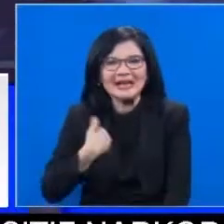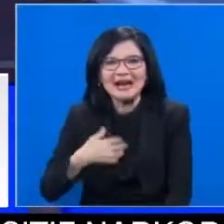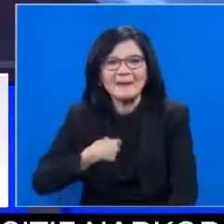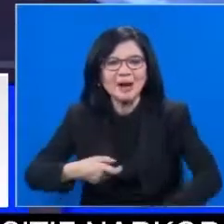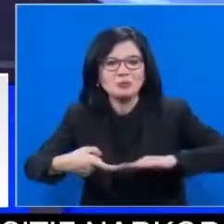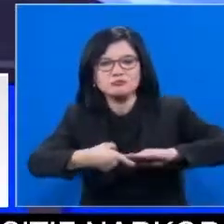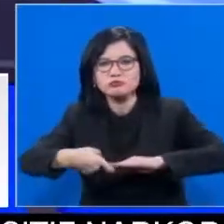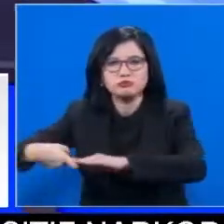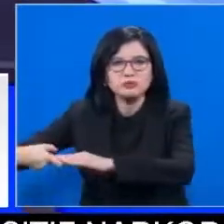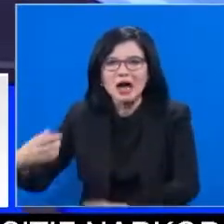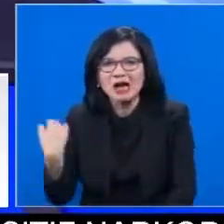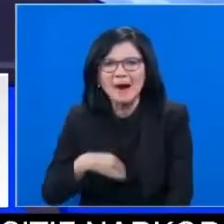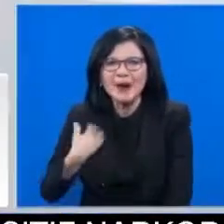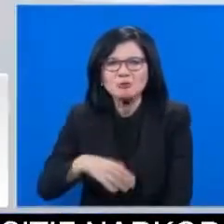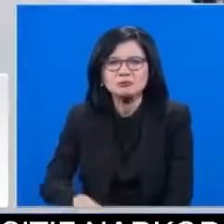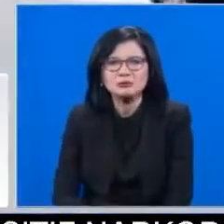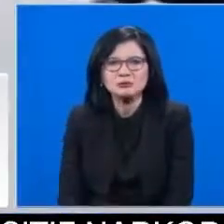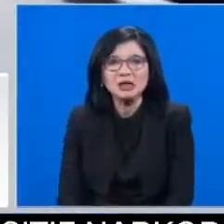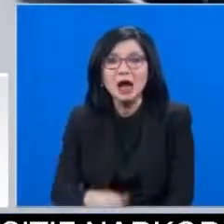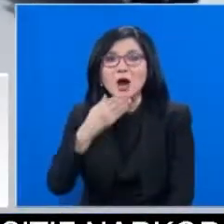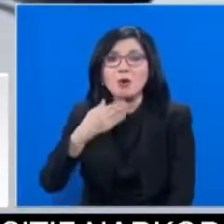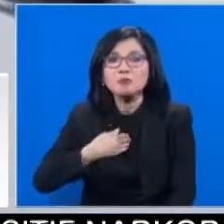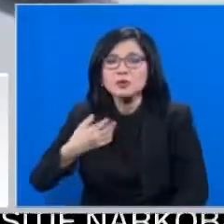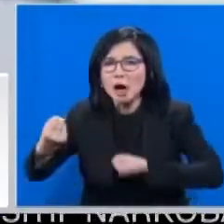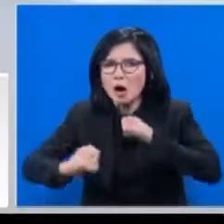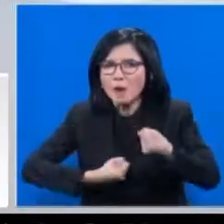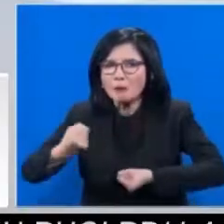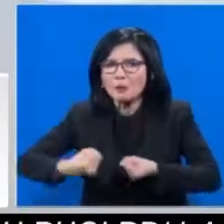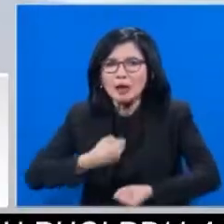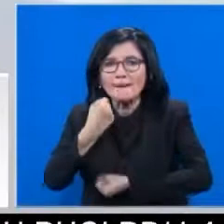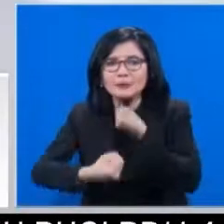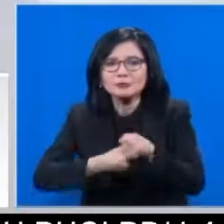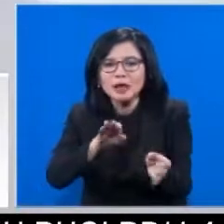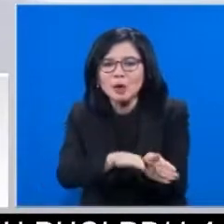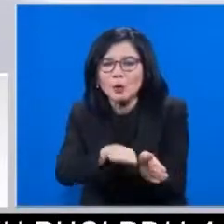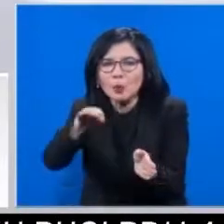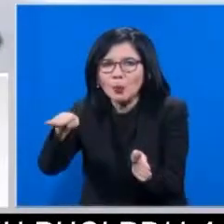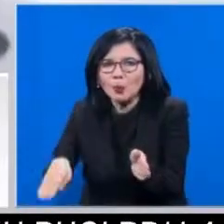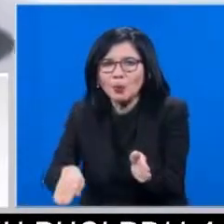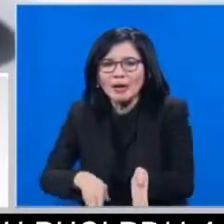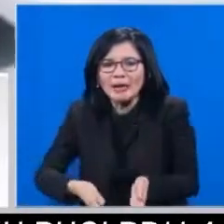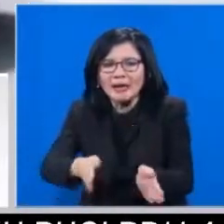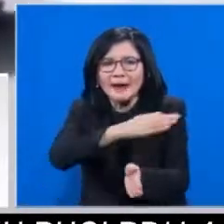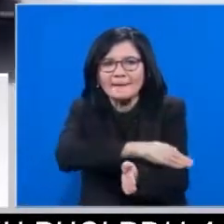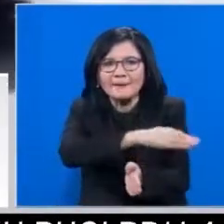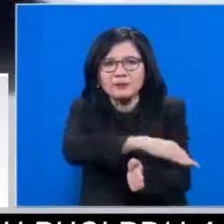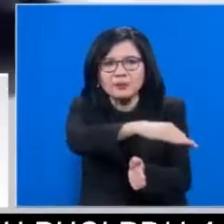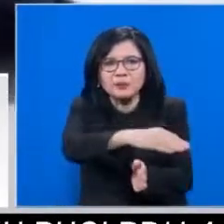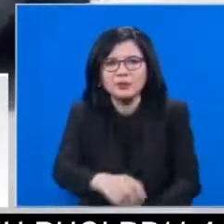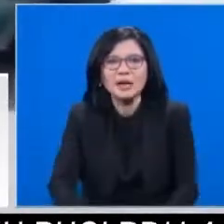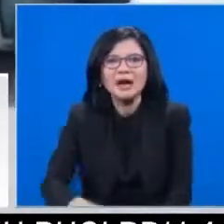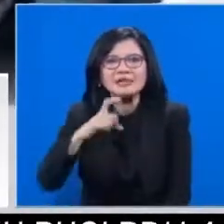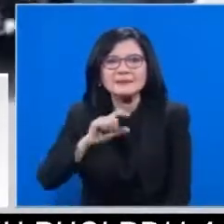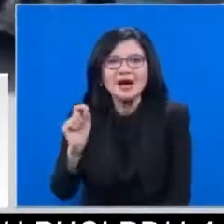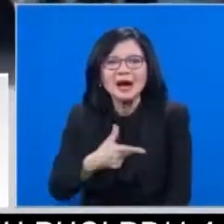telah melanggar aturan parkir. Pemilik mobil ini berupaya memindahkan kendaraannya yang terparkir di bahu jalan Cempaka Putih Barat,